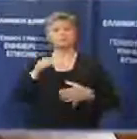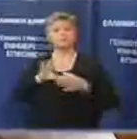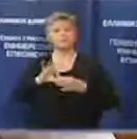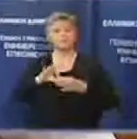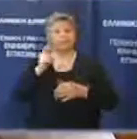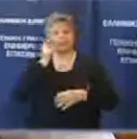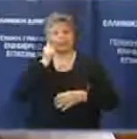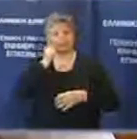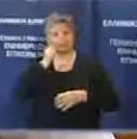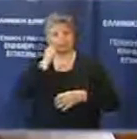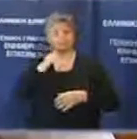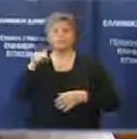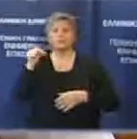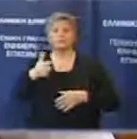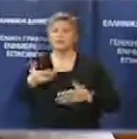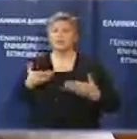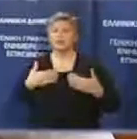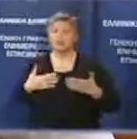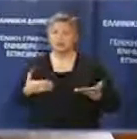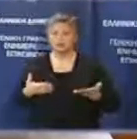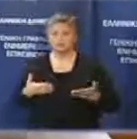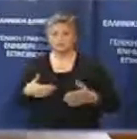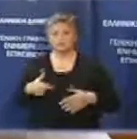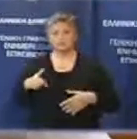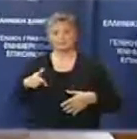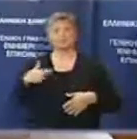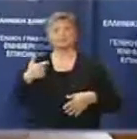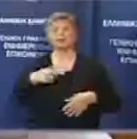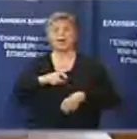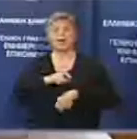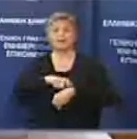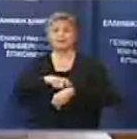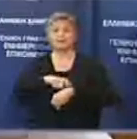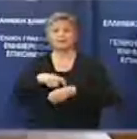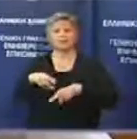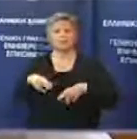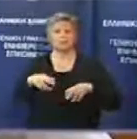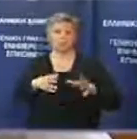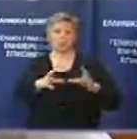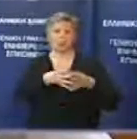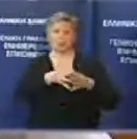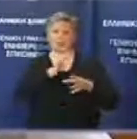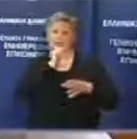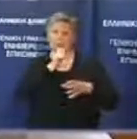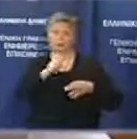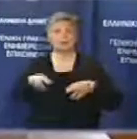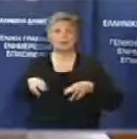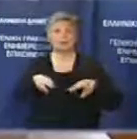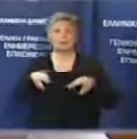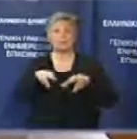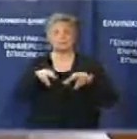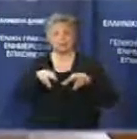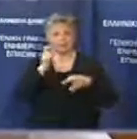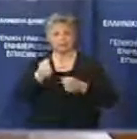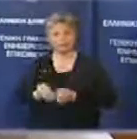που ρώτησε και ο κύριος Μακρυγιάννης. Επειδή τον κύριο Μουζάλα τον στηρίζει σήμερα το ποτάμι, για να μιλάμε ξεκάθαρα, υπάρχει περίπτωση να